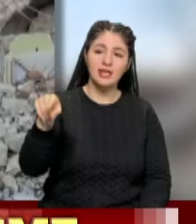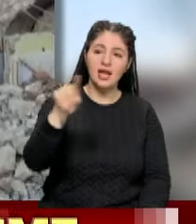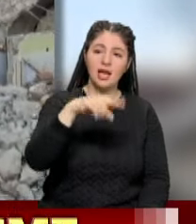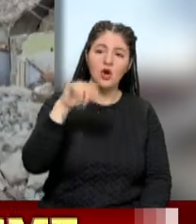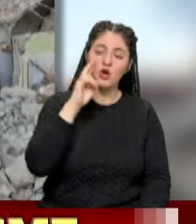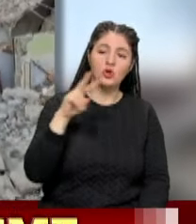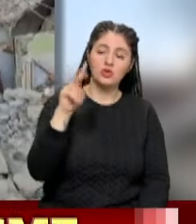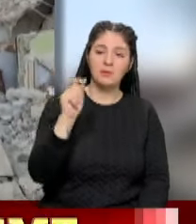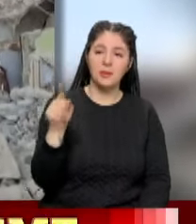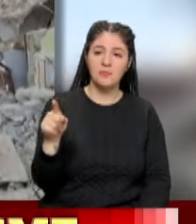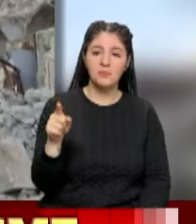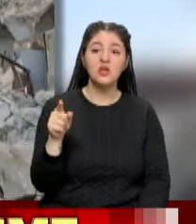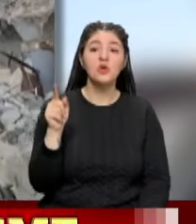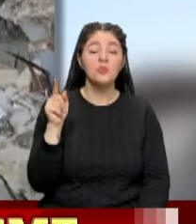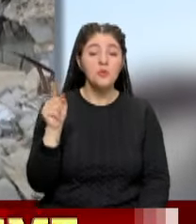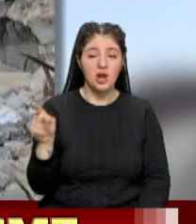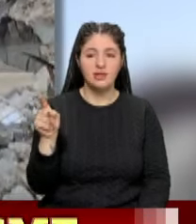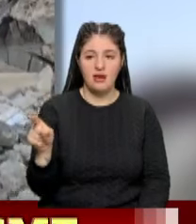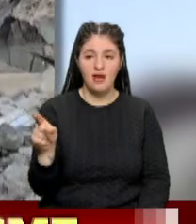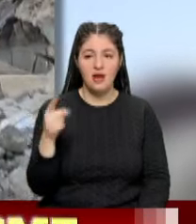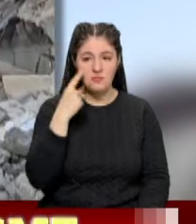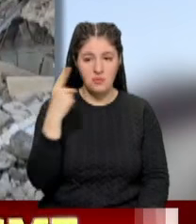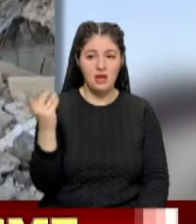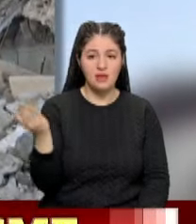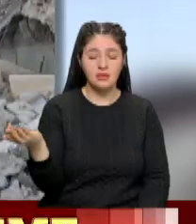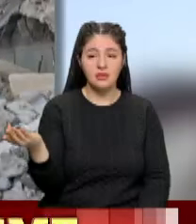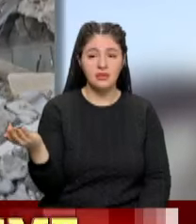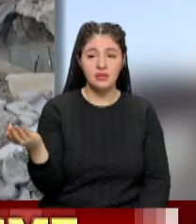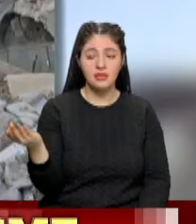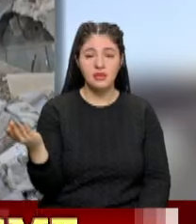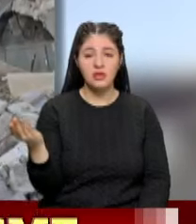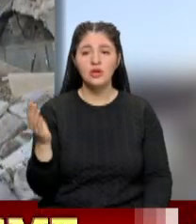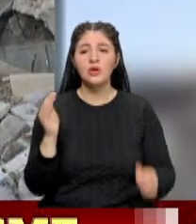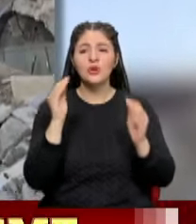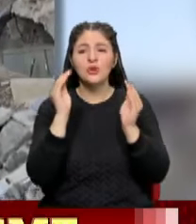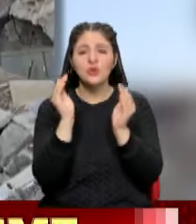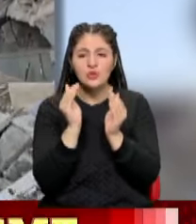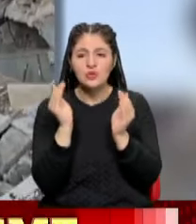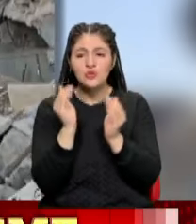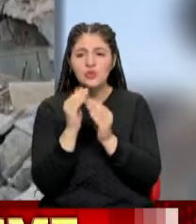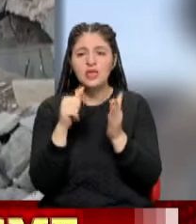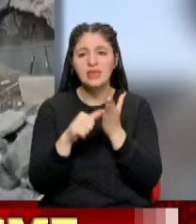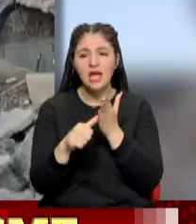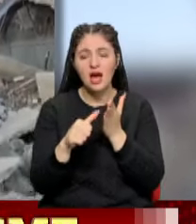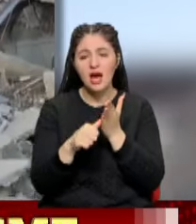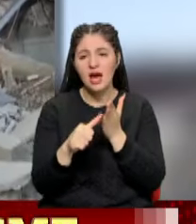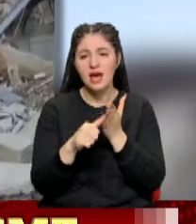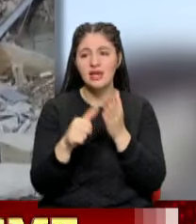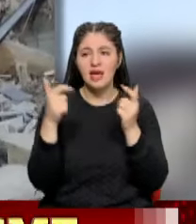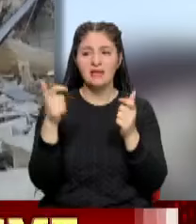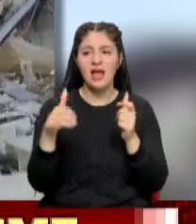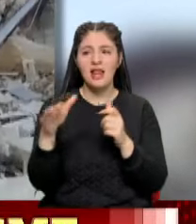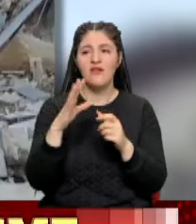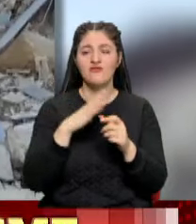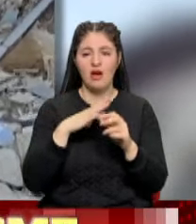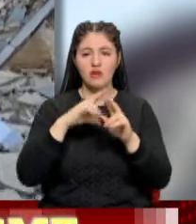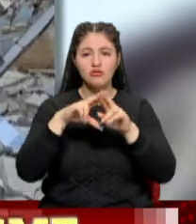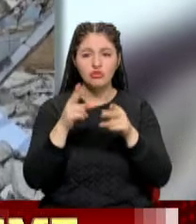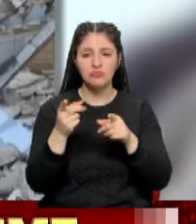etrafı gösterelim. Ve burada bakın küçük küçük tarihi mekanlar var.